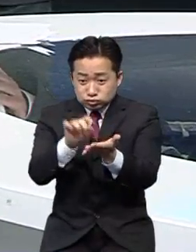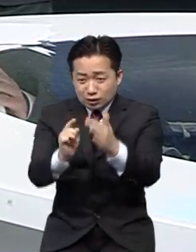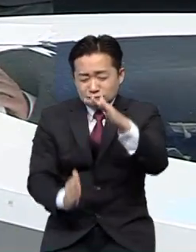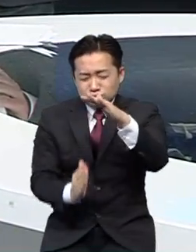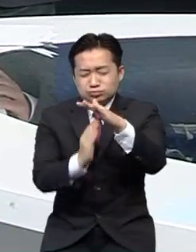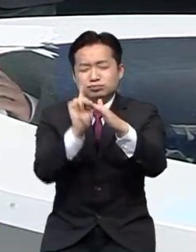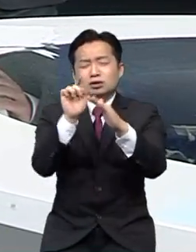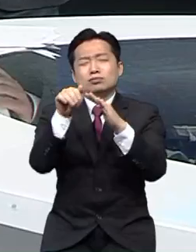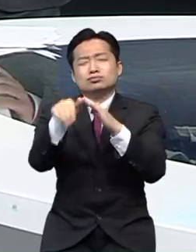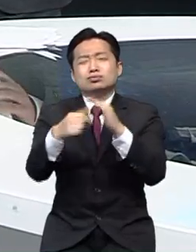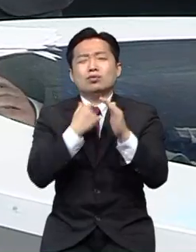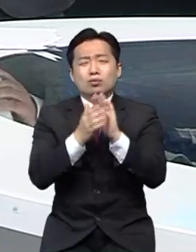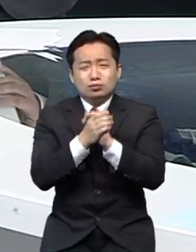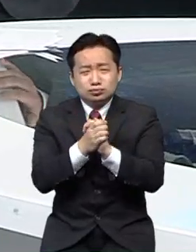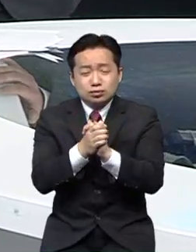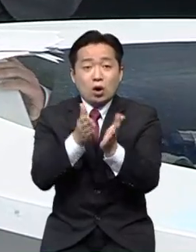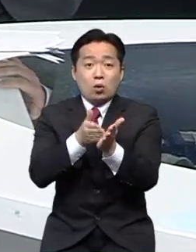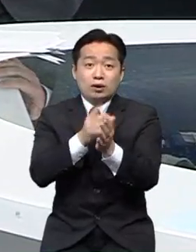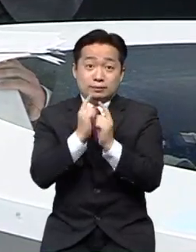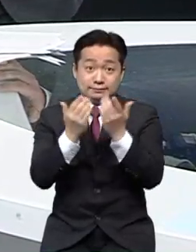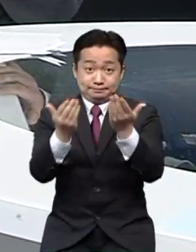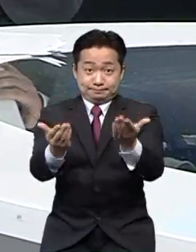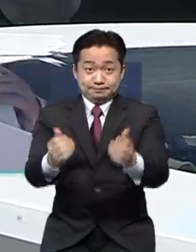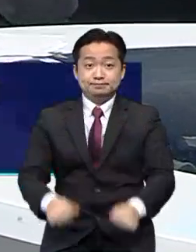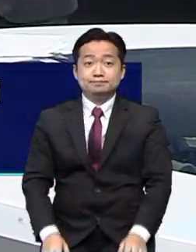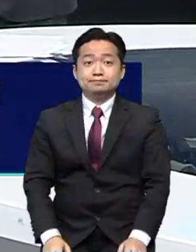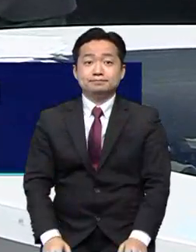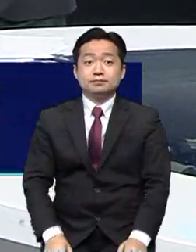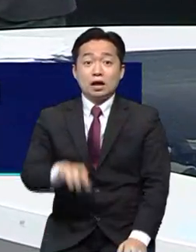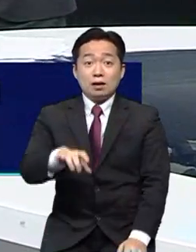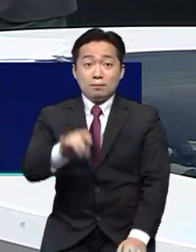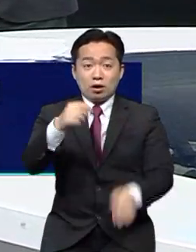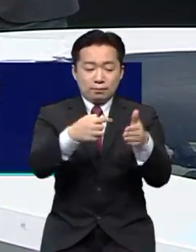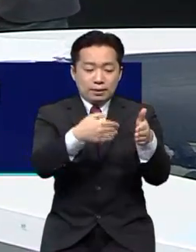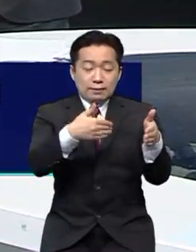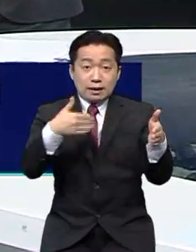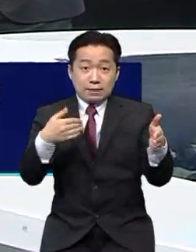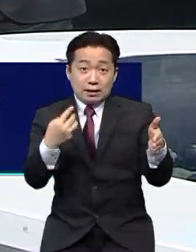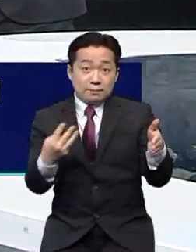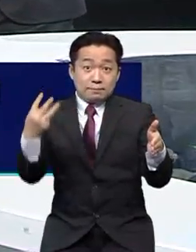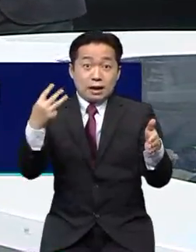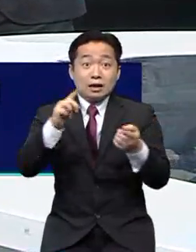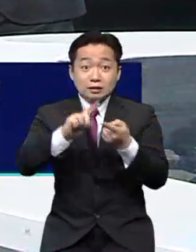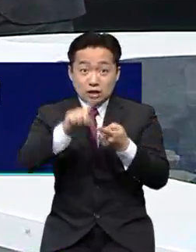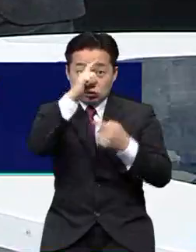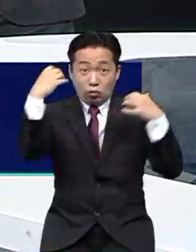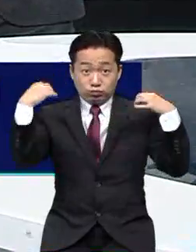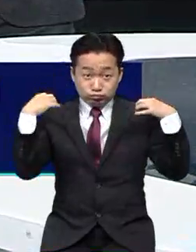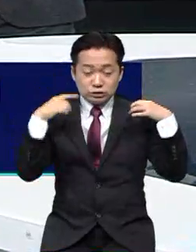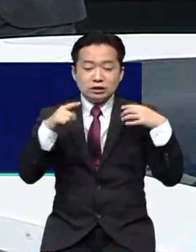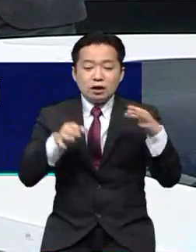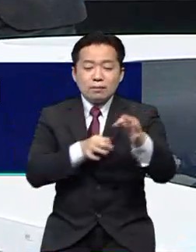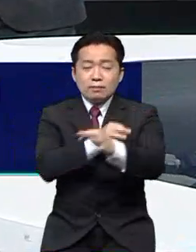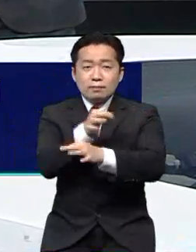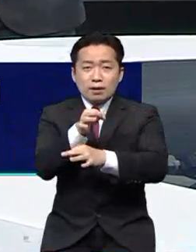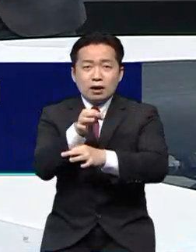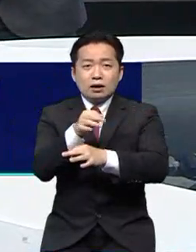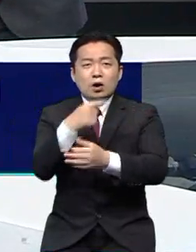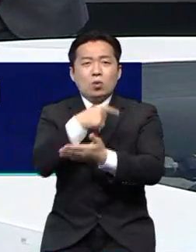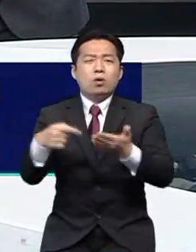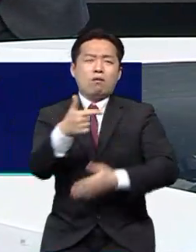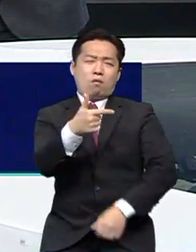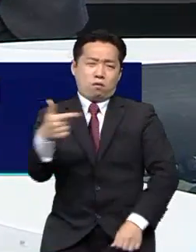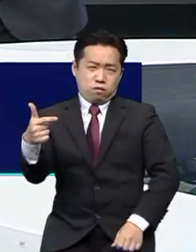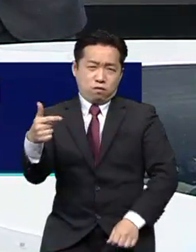정점이길 바라면서 코로나 소식 집중 보도하겠습니다. 먼저 3단계 격상에 대해 정부는 경제적 여파가 막대한